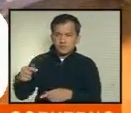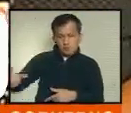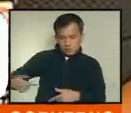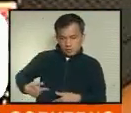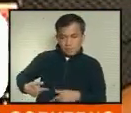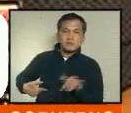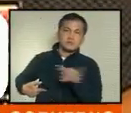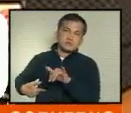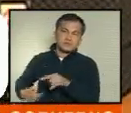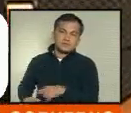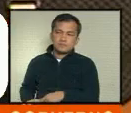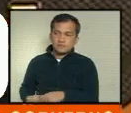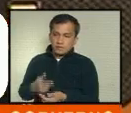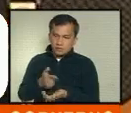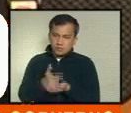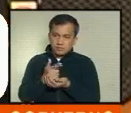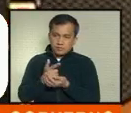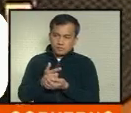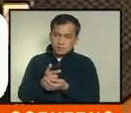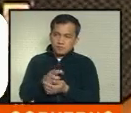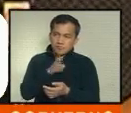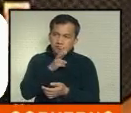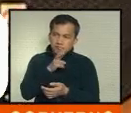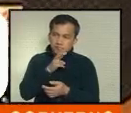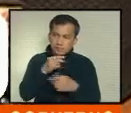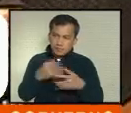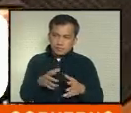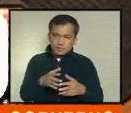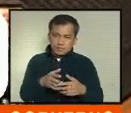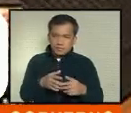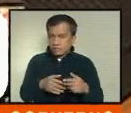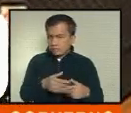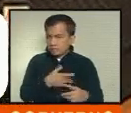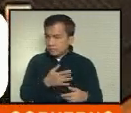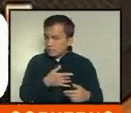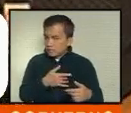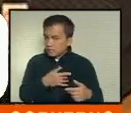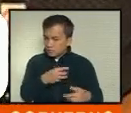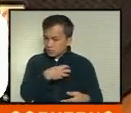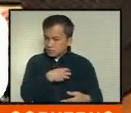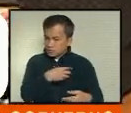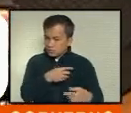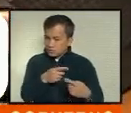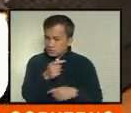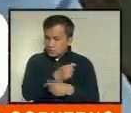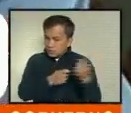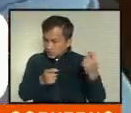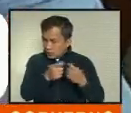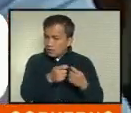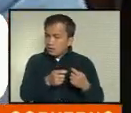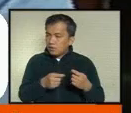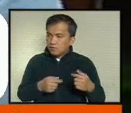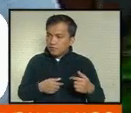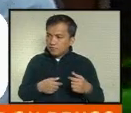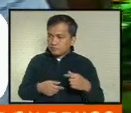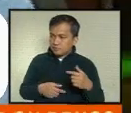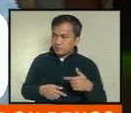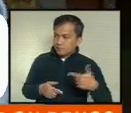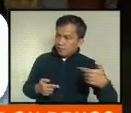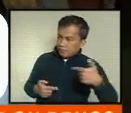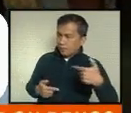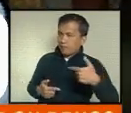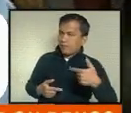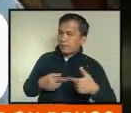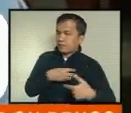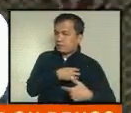holdapper. Nagpaputok daw ng barilang suspect matapos makatunog na polis ang kanyang katransaksyon, kaya napilitang gumanti